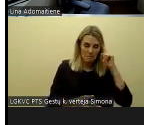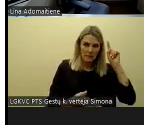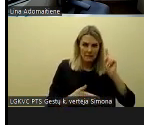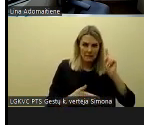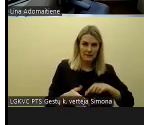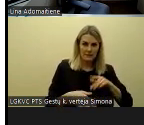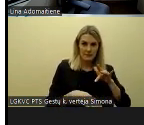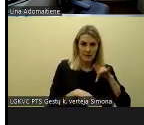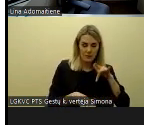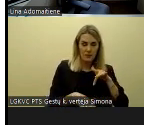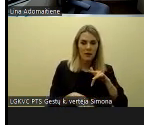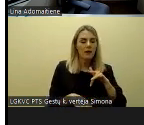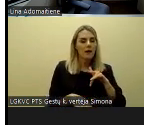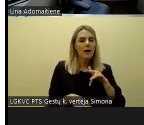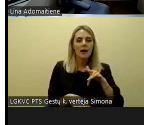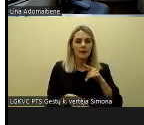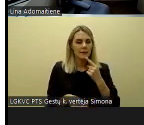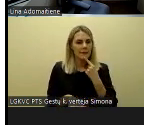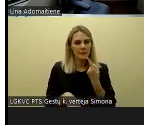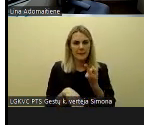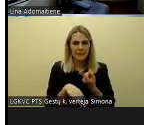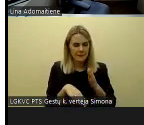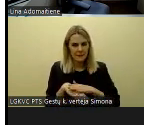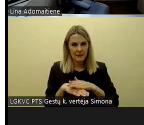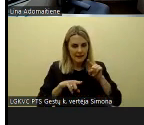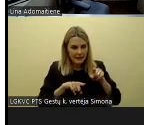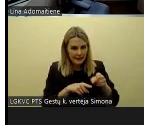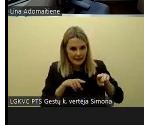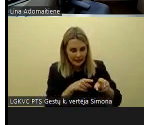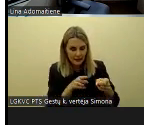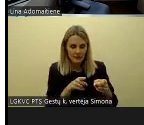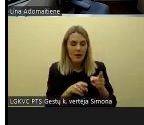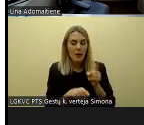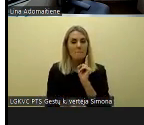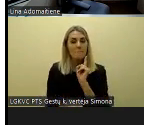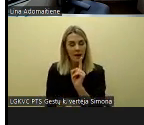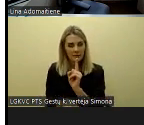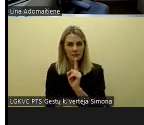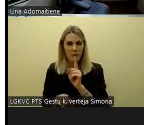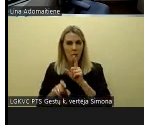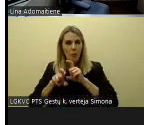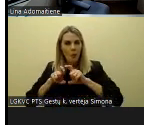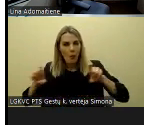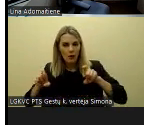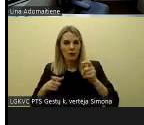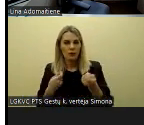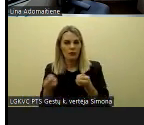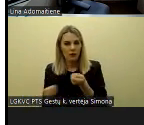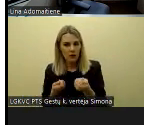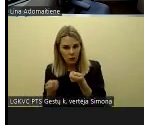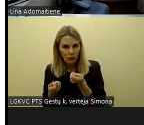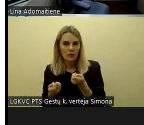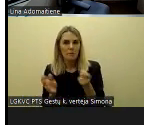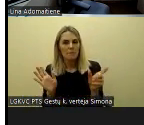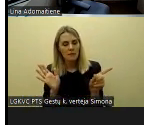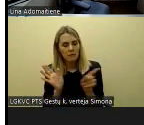yra sunkiai įtikinami, bet mes, kaip mokyklų vadovai, turime padėti žmonėms ir